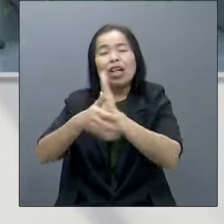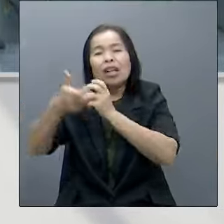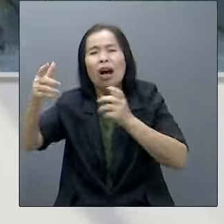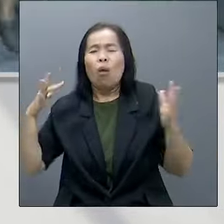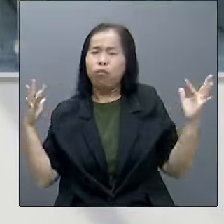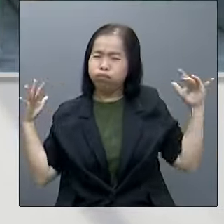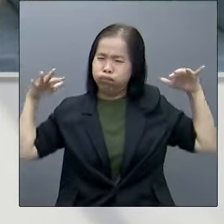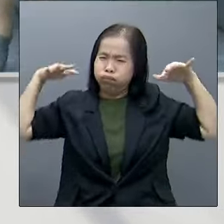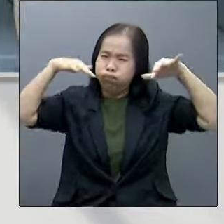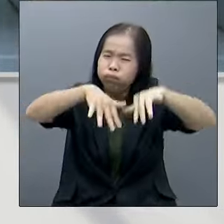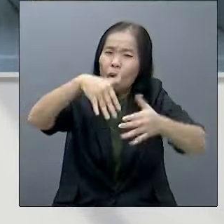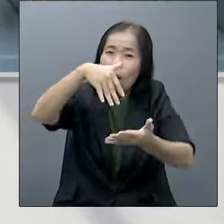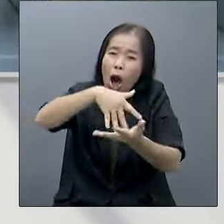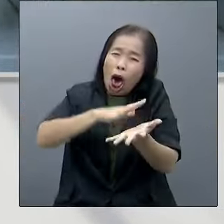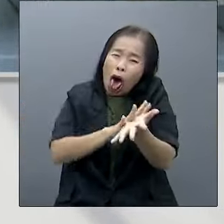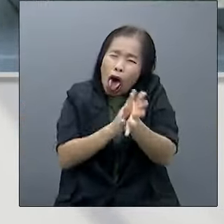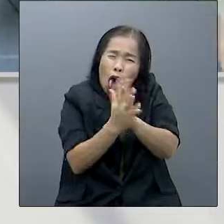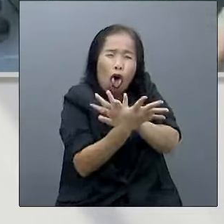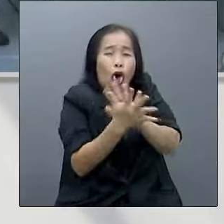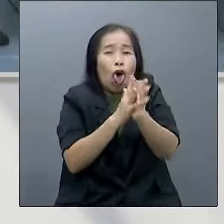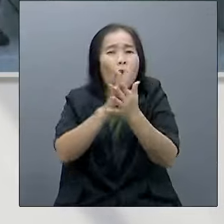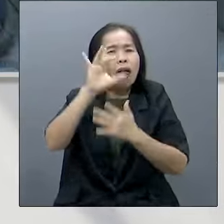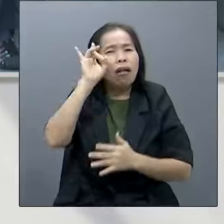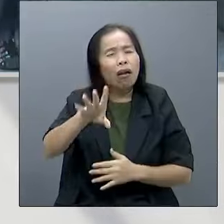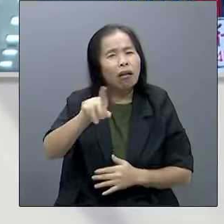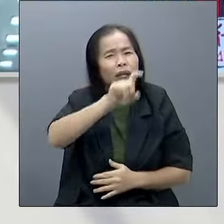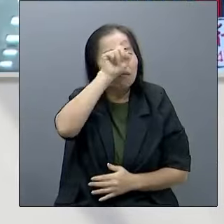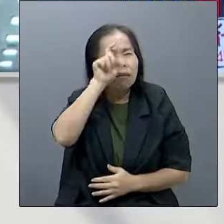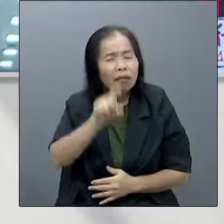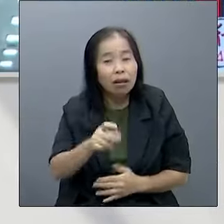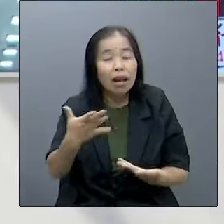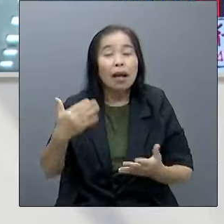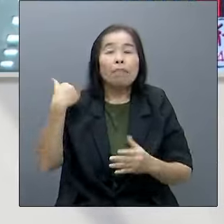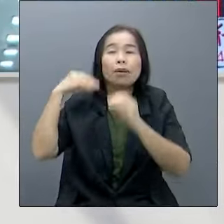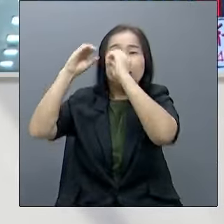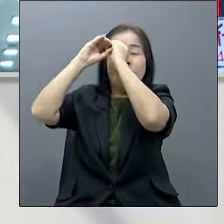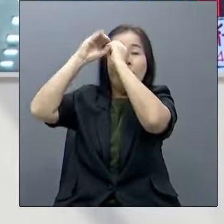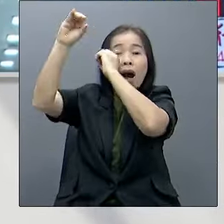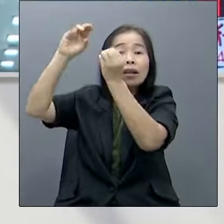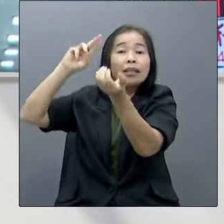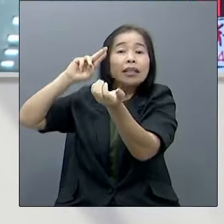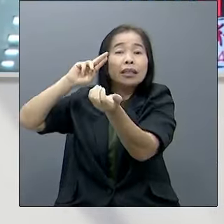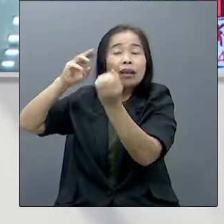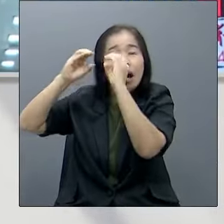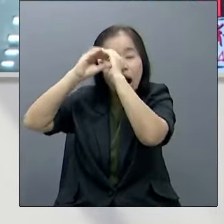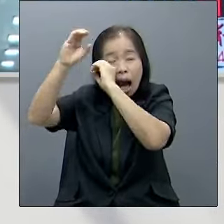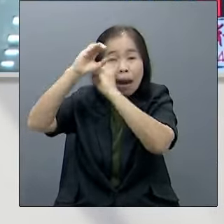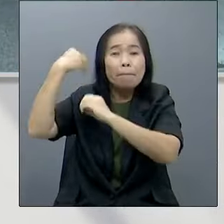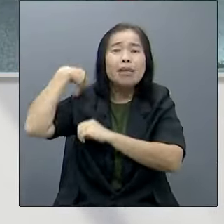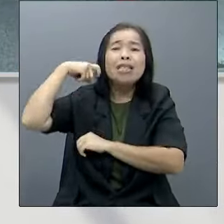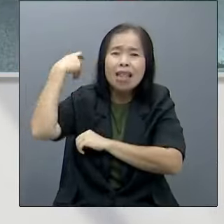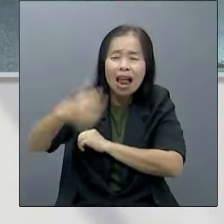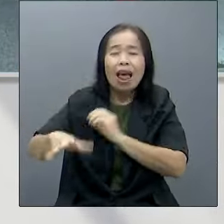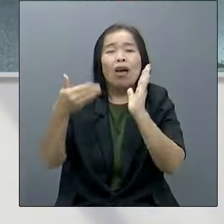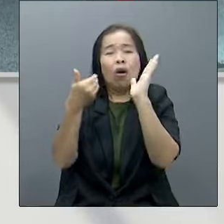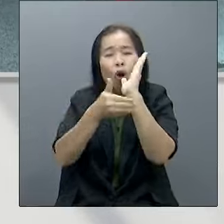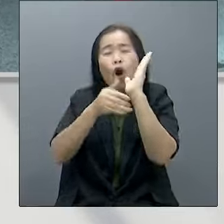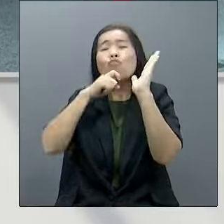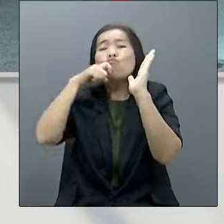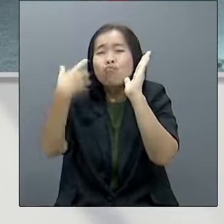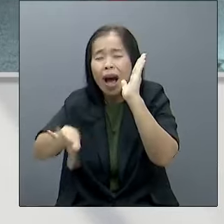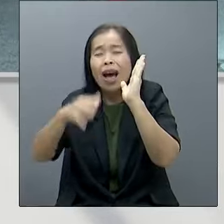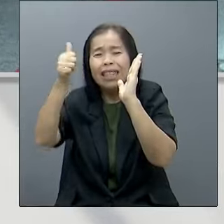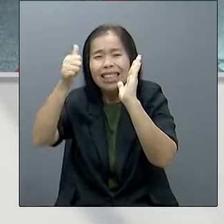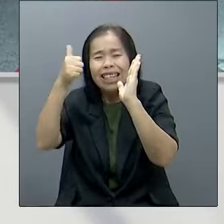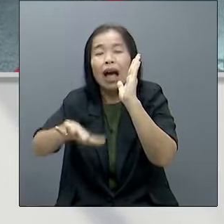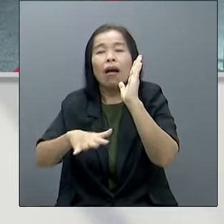จะแรอัเพิ่มข้นไหมโยเฉพาะเรื่องของการเอาขนสงเอกมัที่เขาออกไปทางภาตวออกได้สะดวกอยู่แล้วมารวมอยู่ที่บางซือคนจะเพ